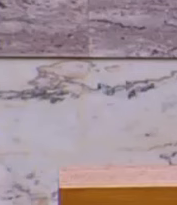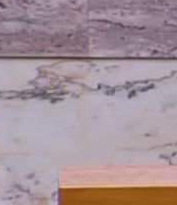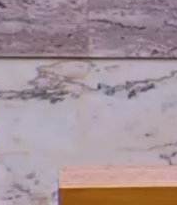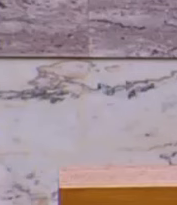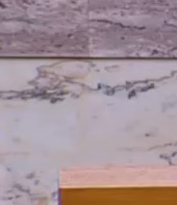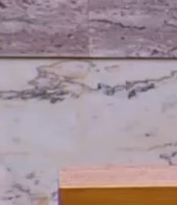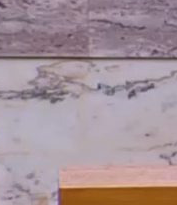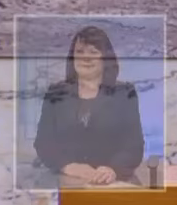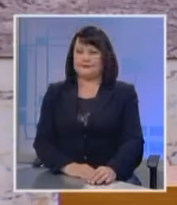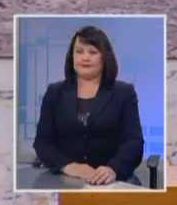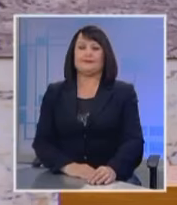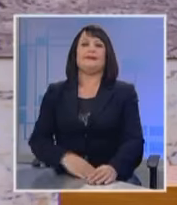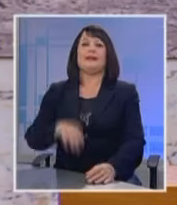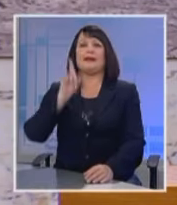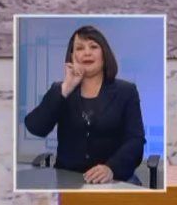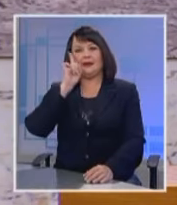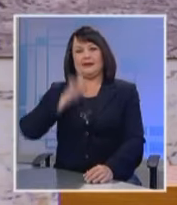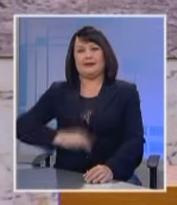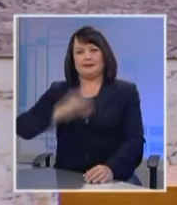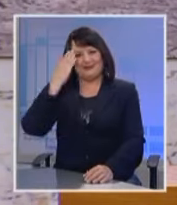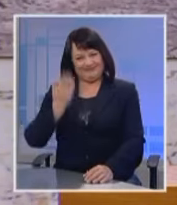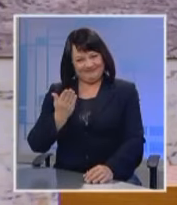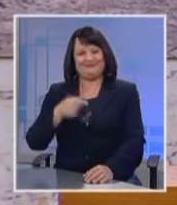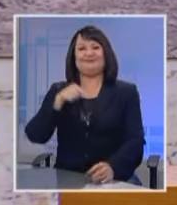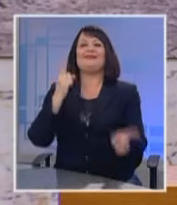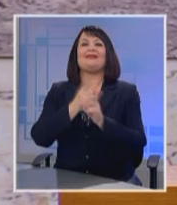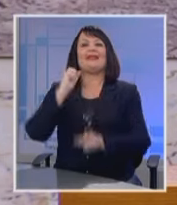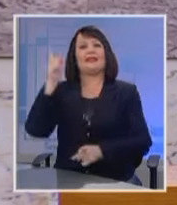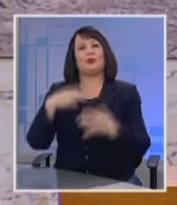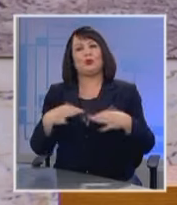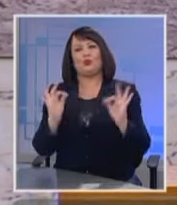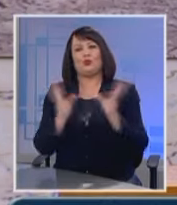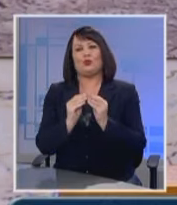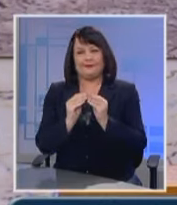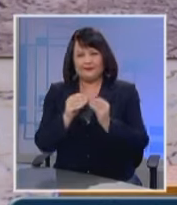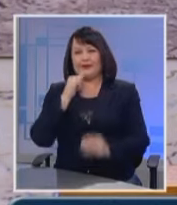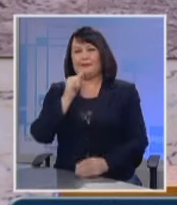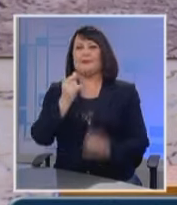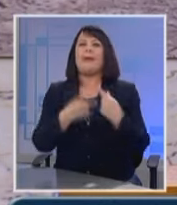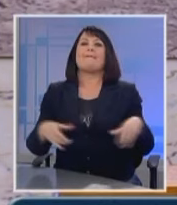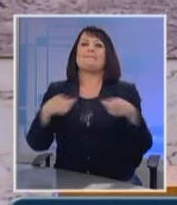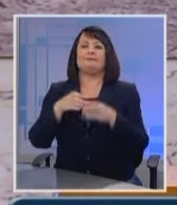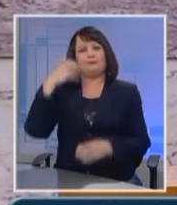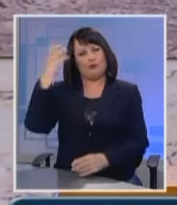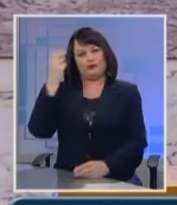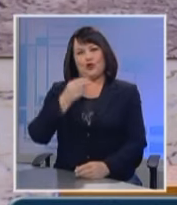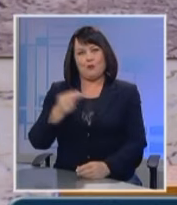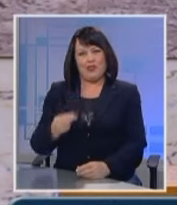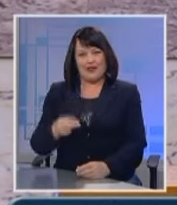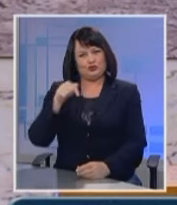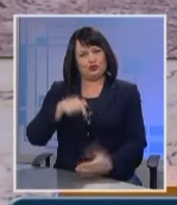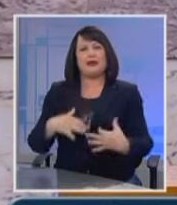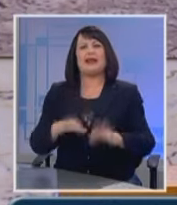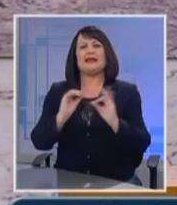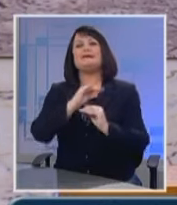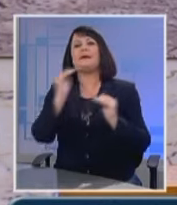Κυρίες και κύριοι συνάδελφοι, αρχίζει η ειδική εκδήλωση της Διαρκούς Επιτροπής Μορφωτικών Υποθέσεων και